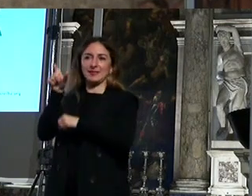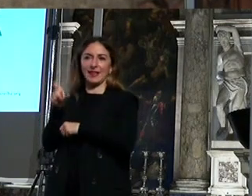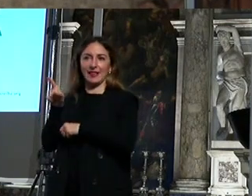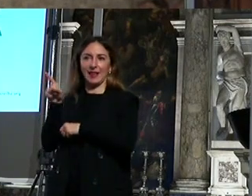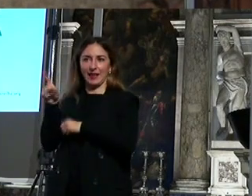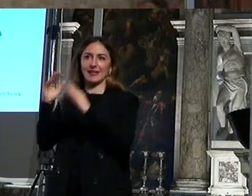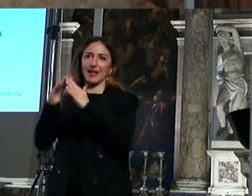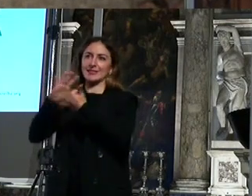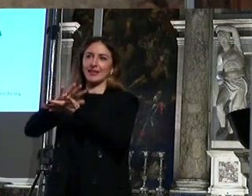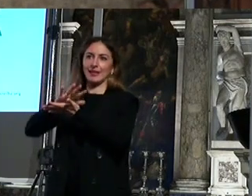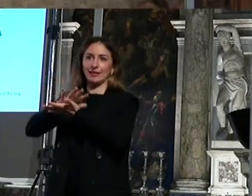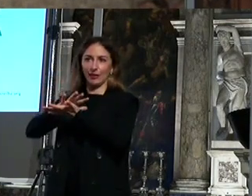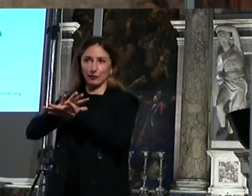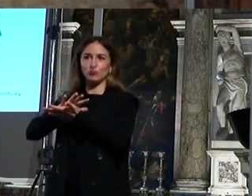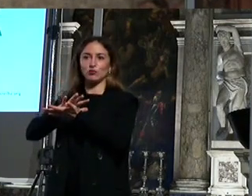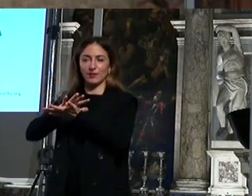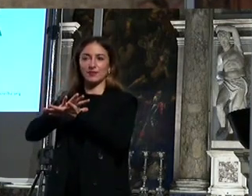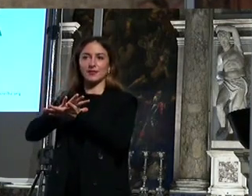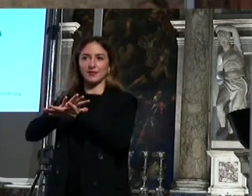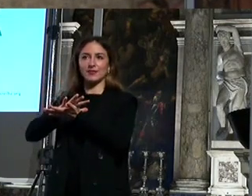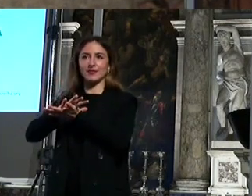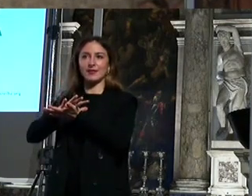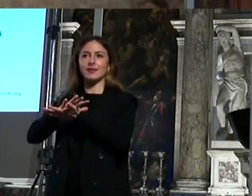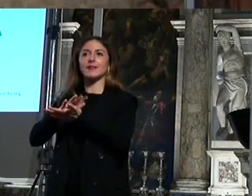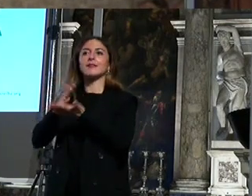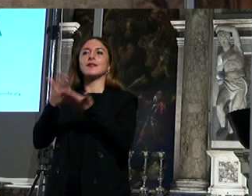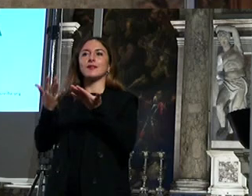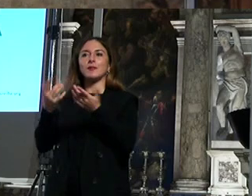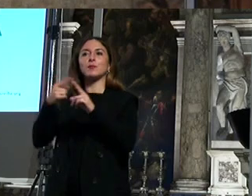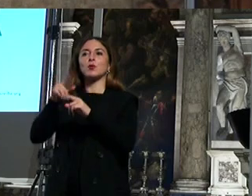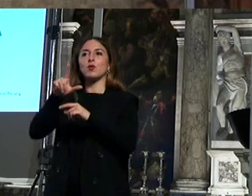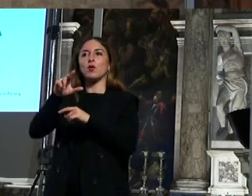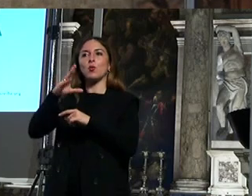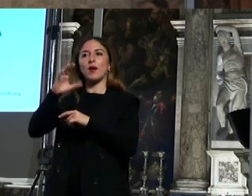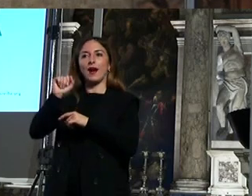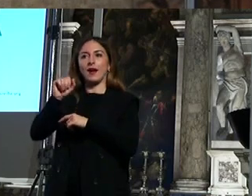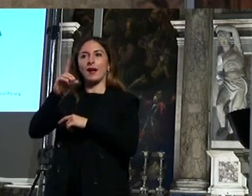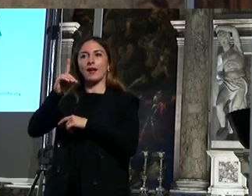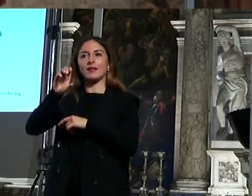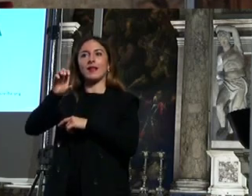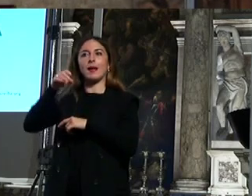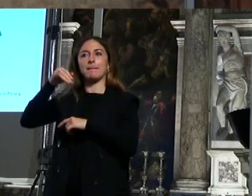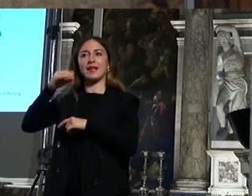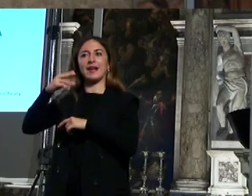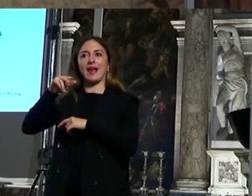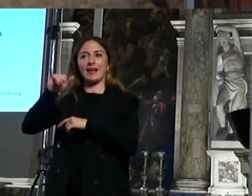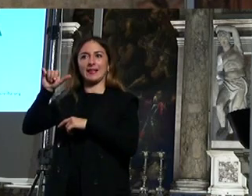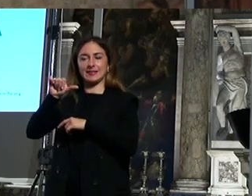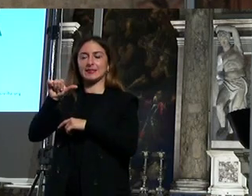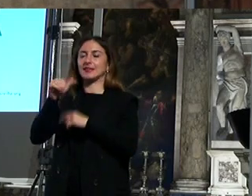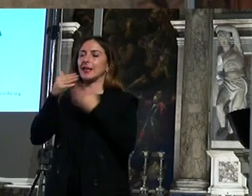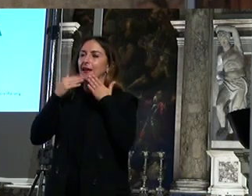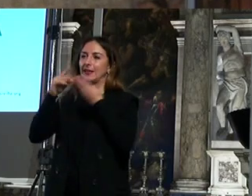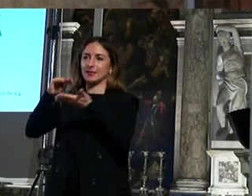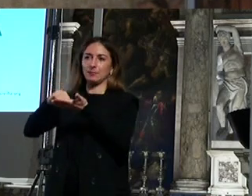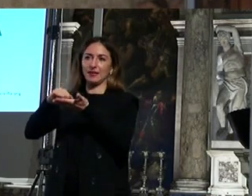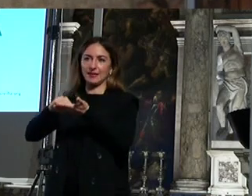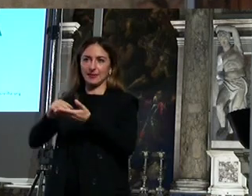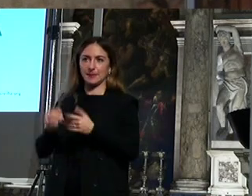della casa editrice, è la casa editrice, e così anche Luca De Michelis, che è qui con noi e lo ringrazio della sua